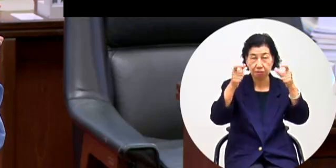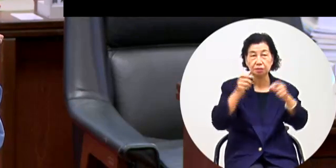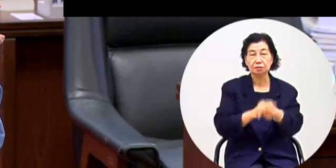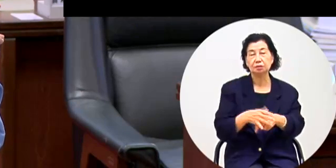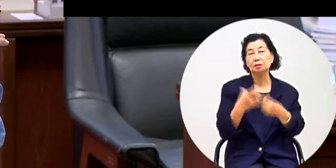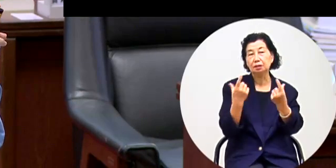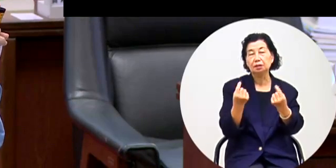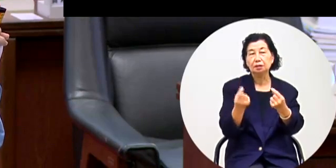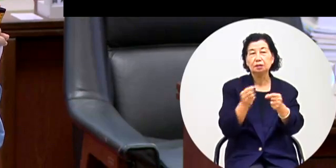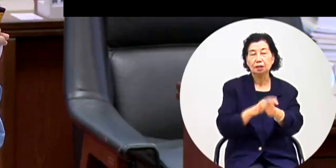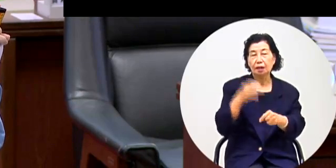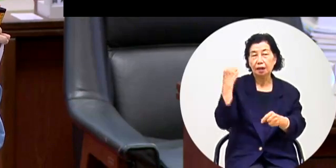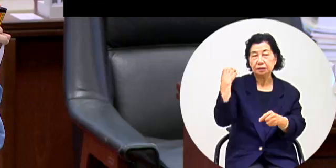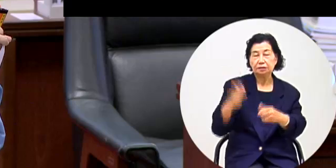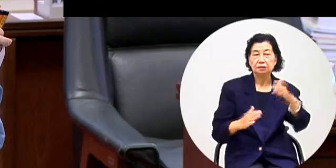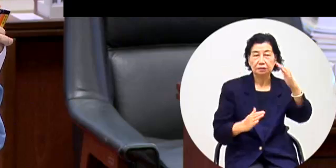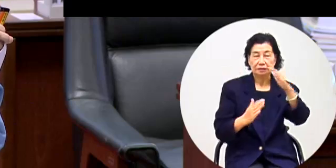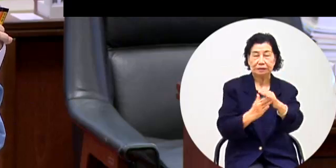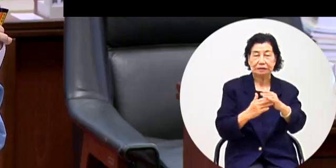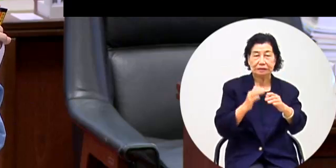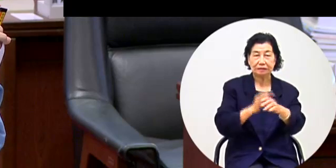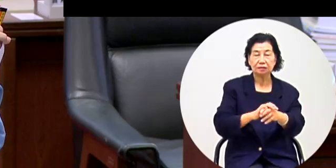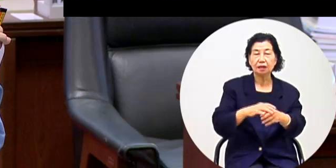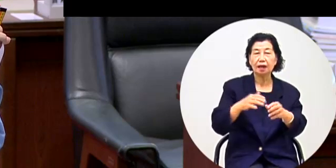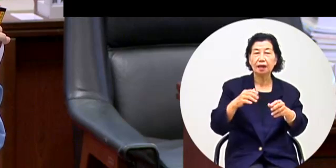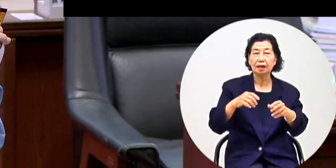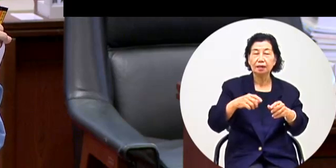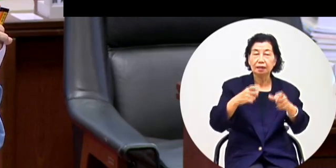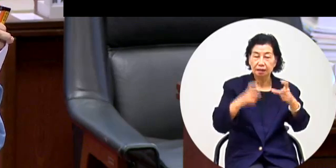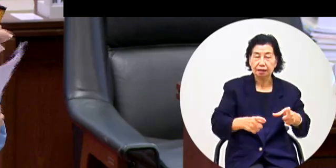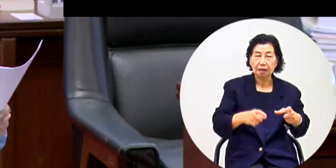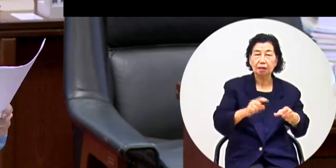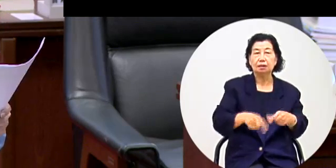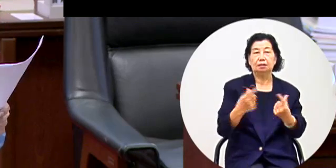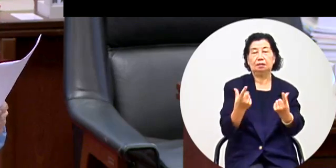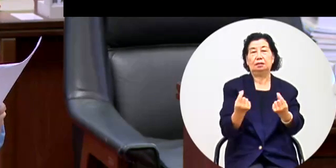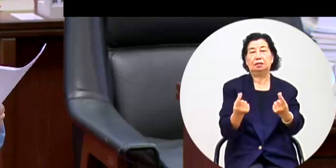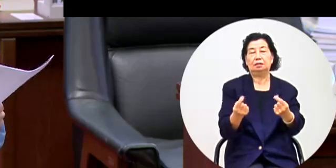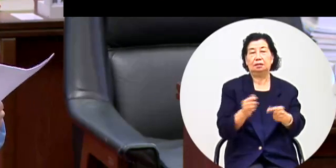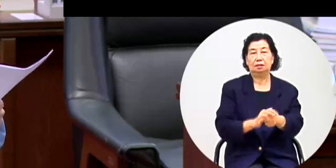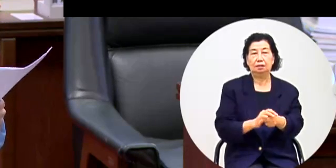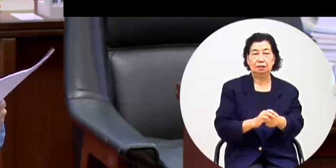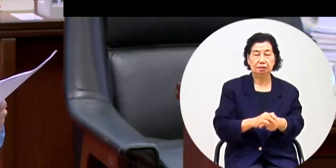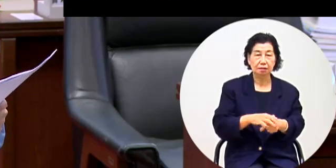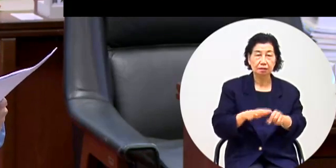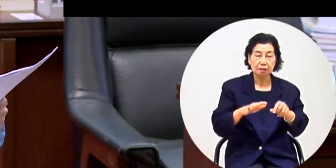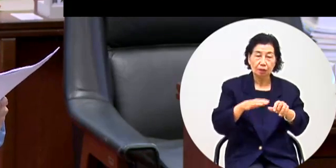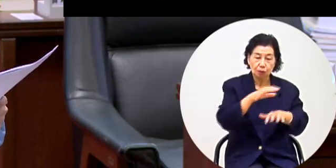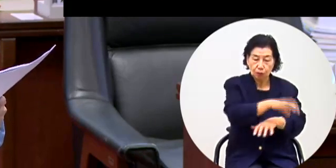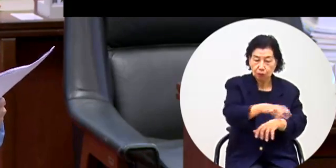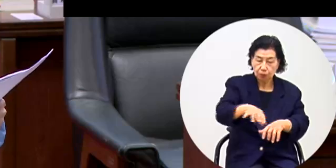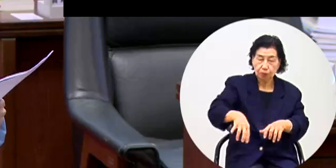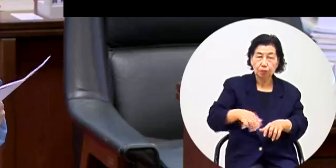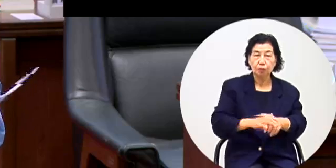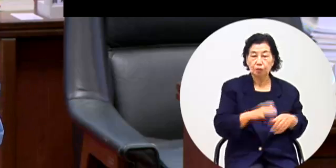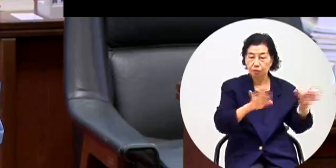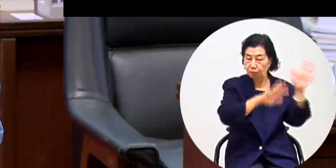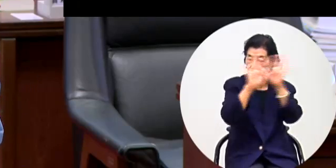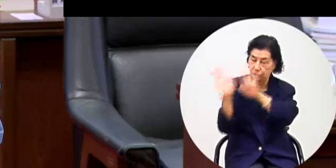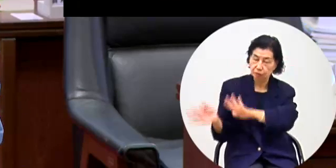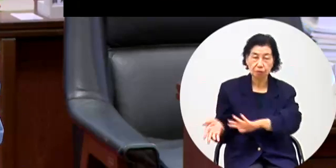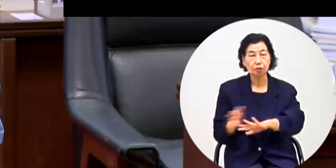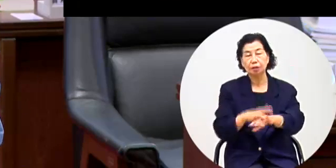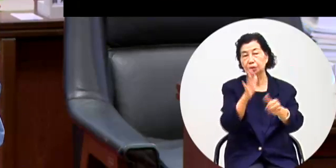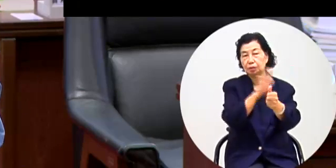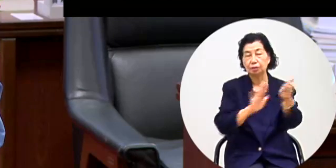厂，其实这对咱来讲，规整整体这类环境吼，空气污染影响是非常非常大的啦。那所以，对